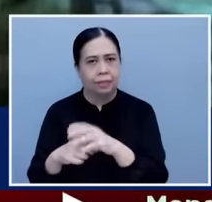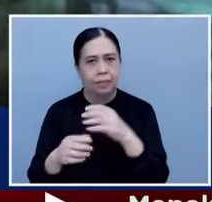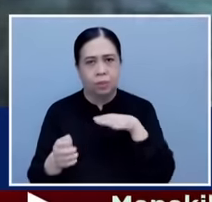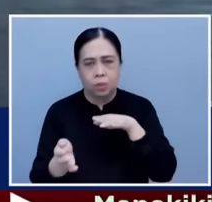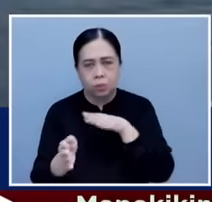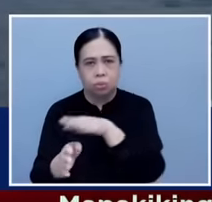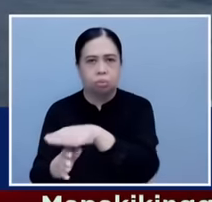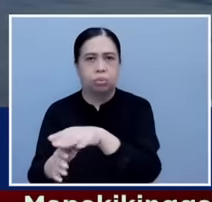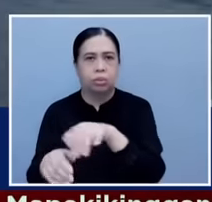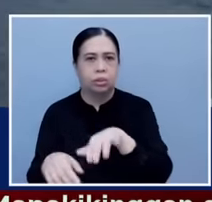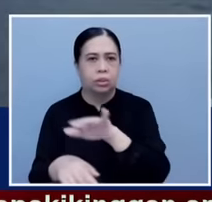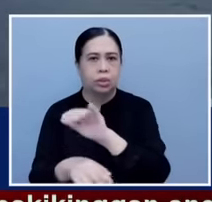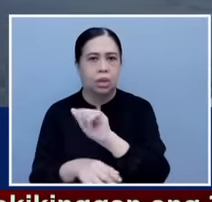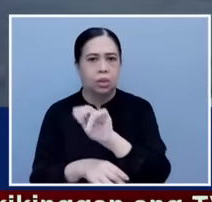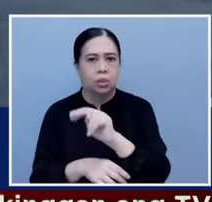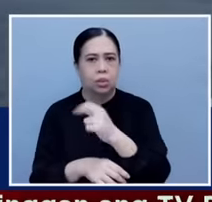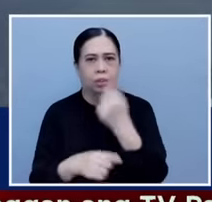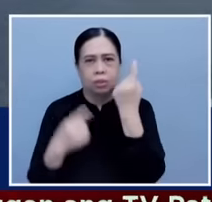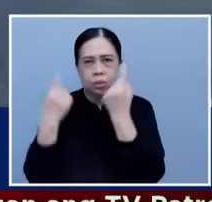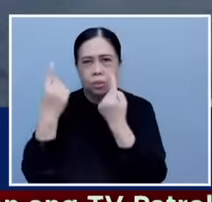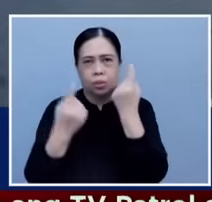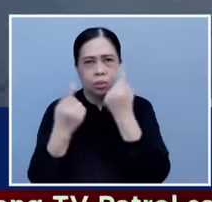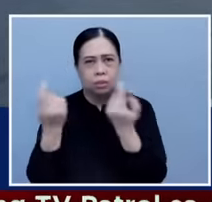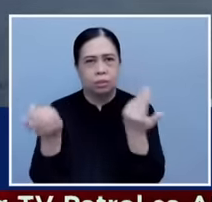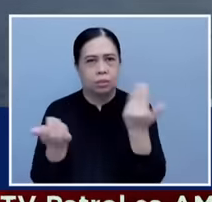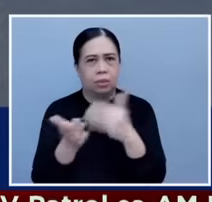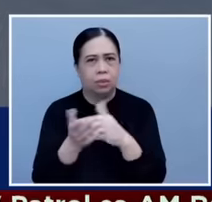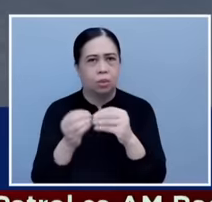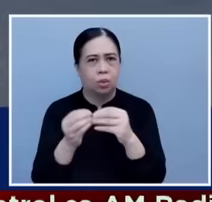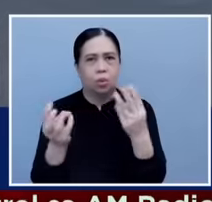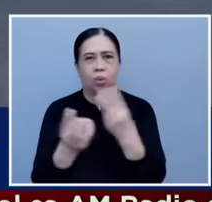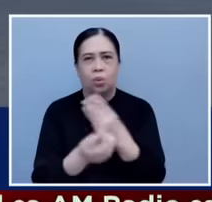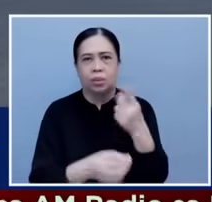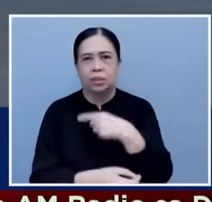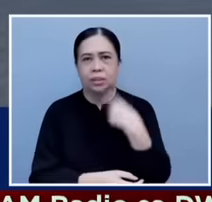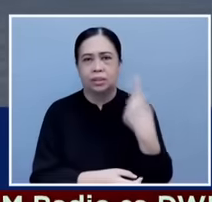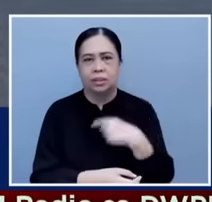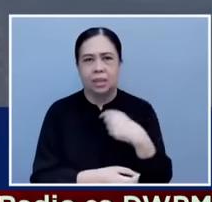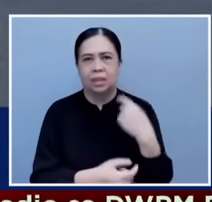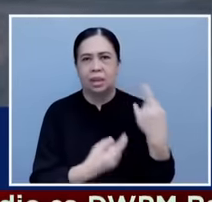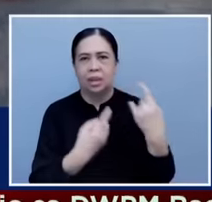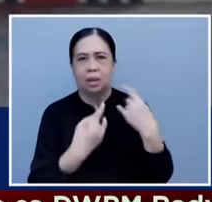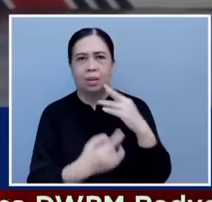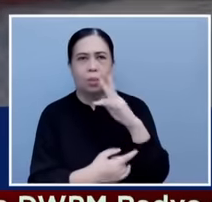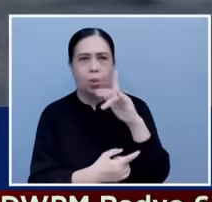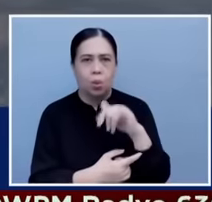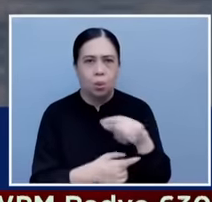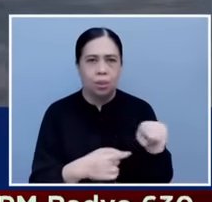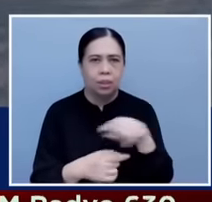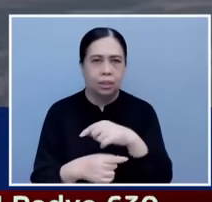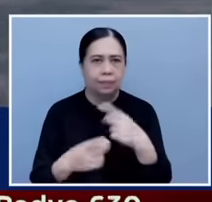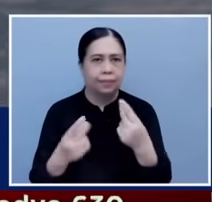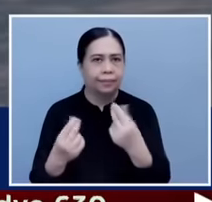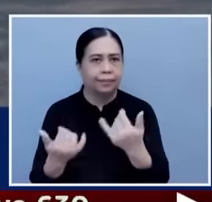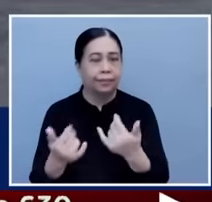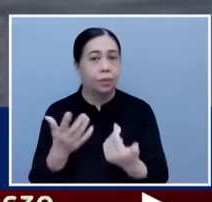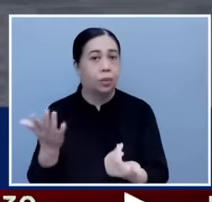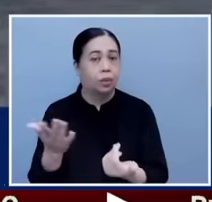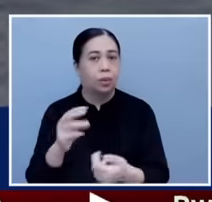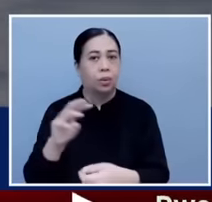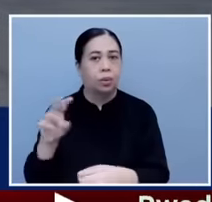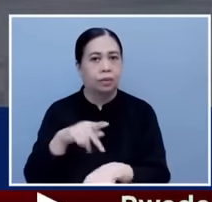Ayungin Shoal. Pero nangangamba siyang maaaring palalain pa ng China ang pangbubuli at harassment na ginagawa nito sa West Philippine